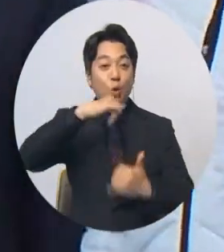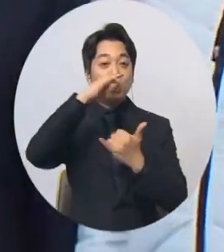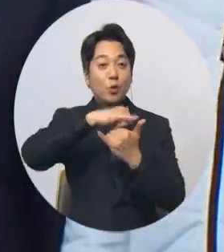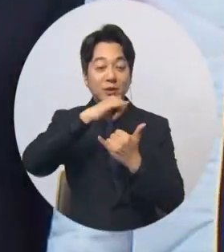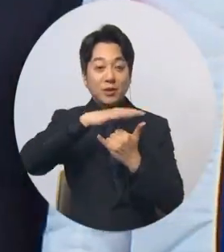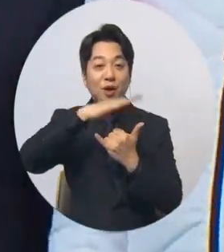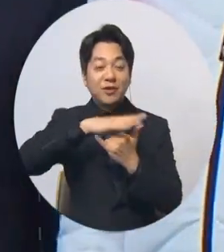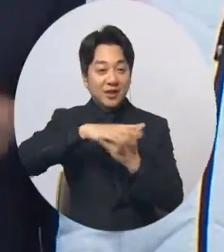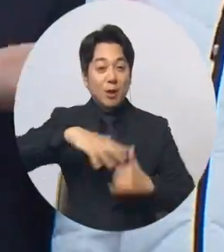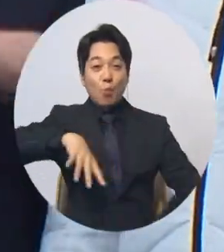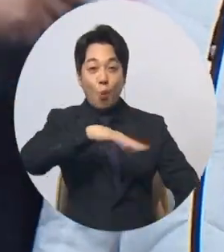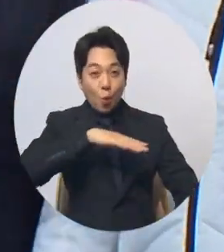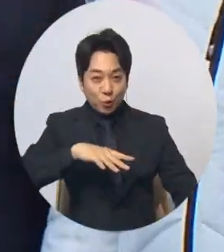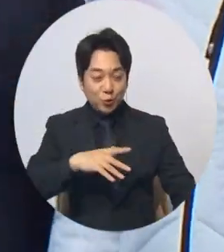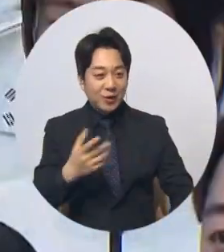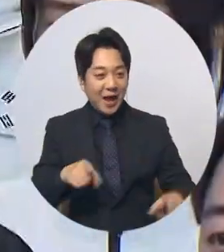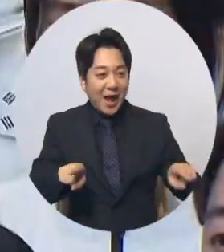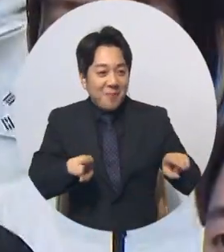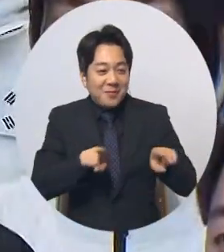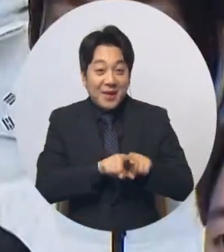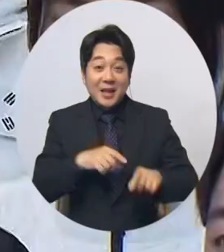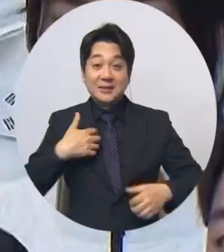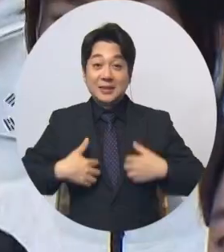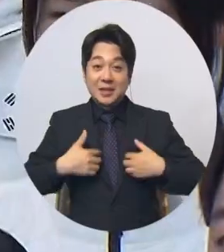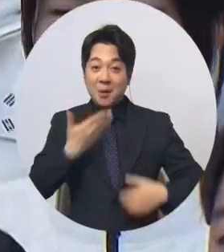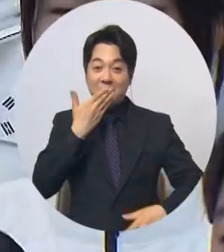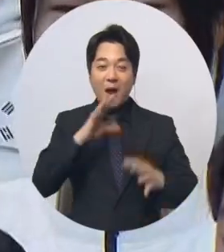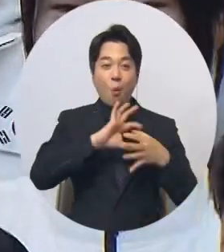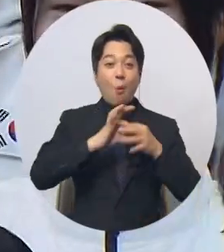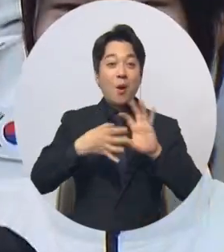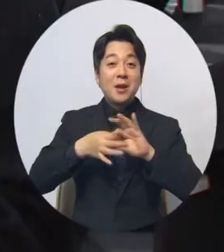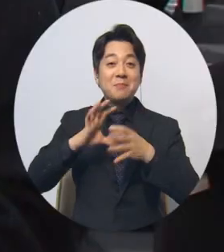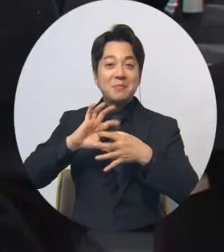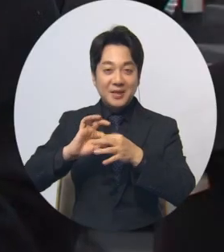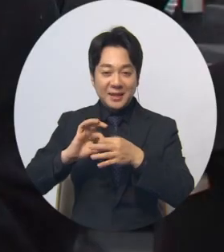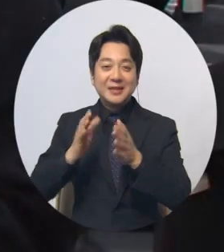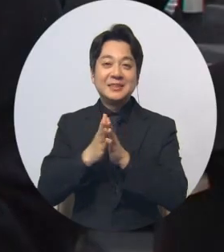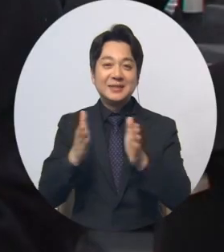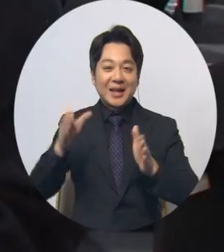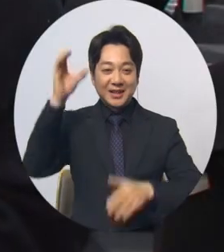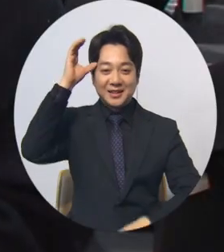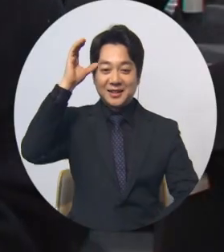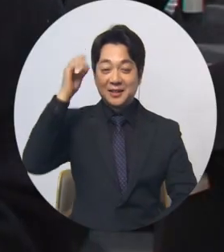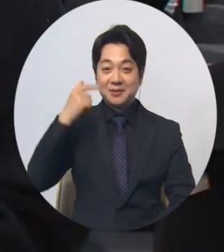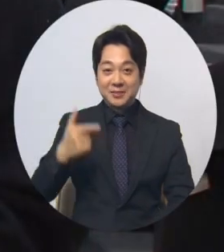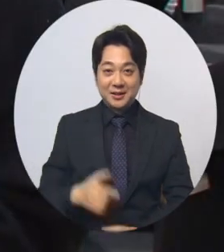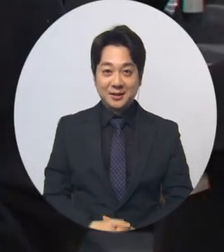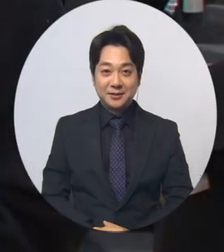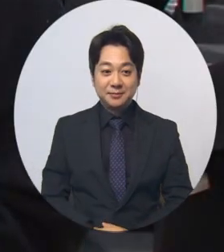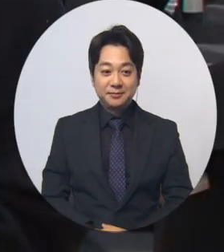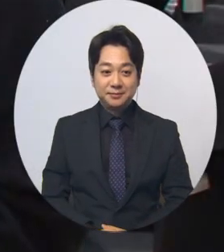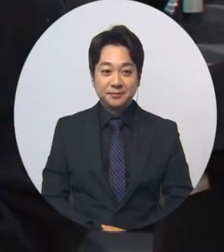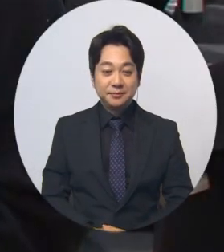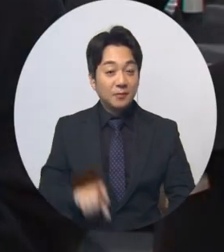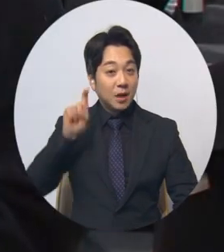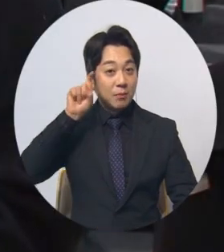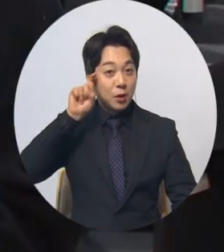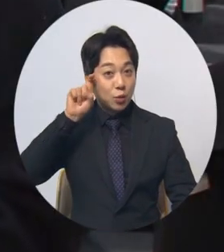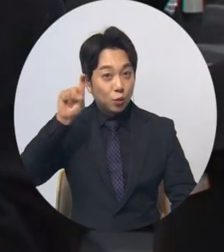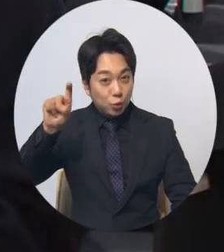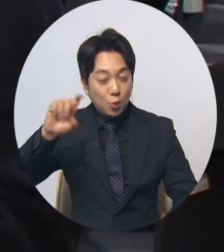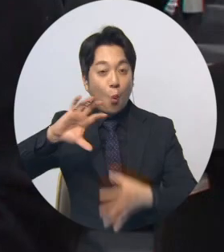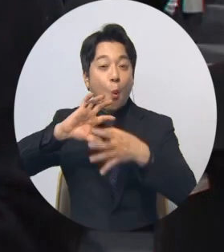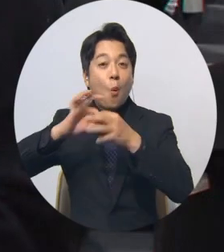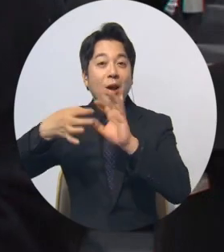즐기는 스포츠 축제는 이제 본격적인 시작을 앞두고 있습니다. 열흘 앞으로 다가온 전 세계 청소년들의 스포츠